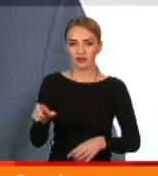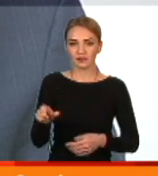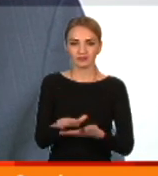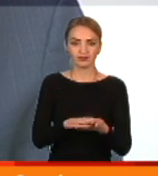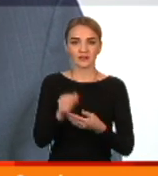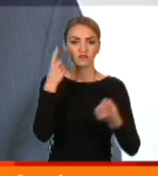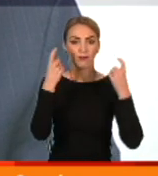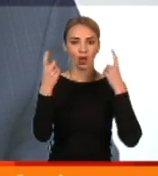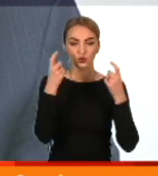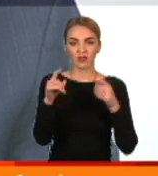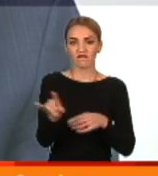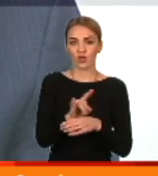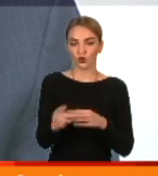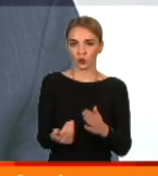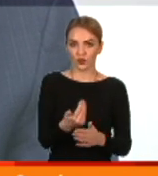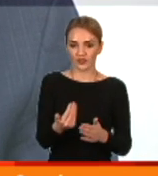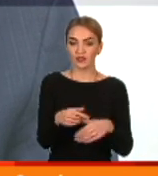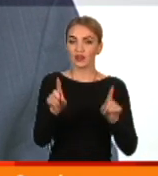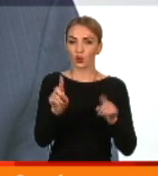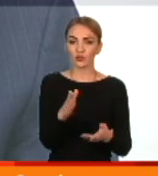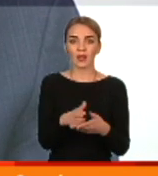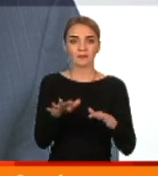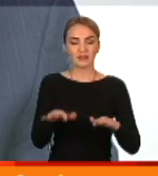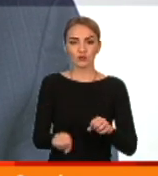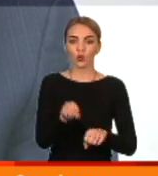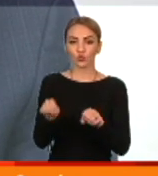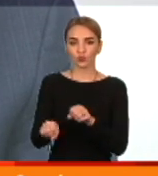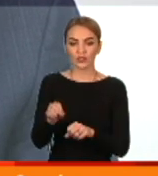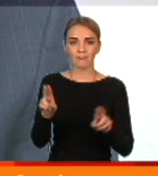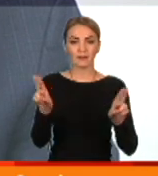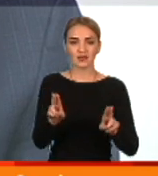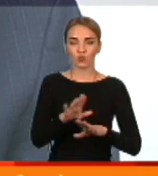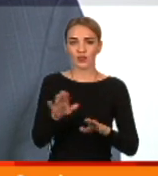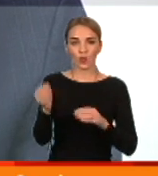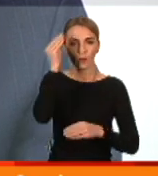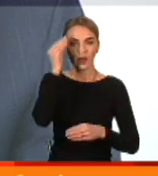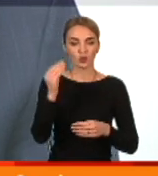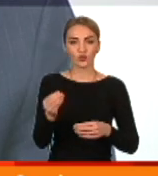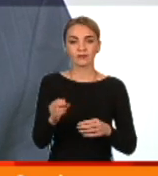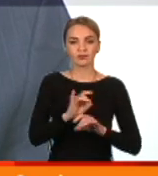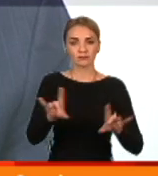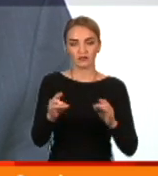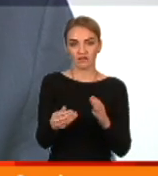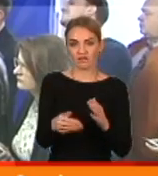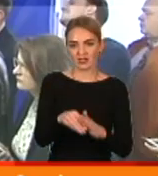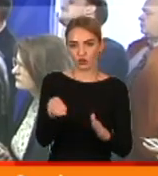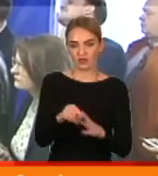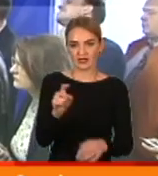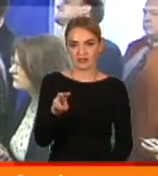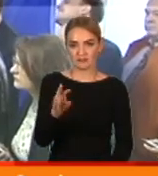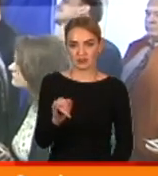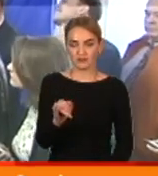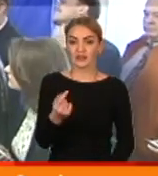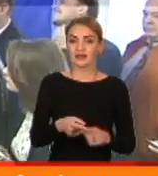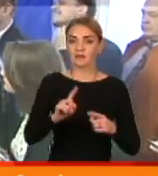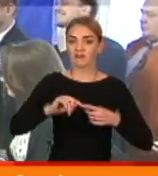спотворену інформацію та фейкові новини. Також мали місце порушення принципу неопередженості у висвітленні виборів у ЗМІ.